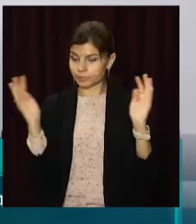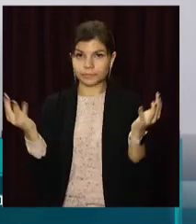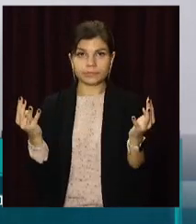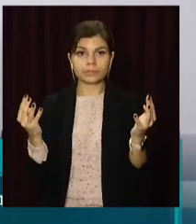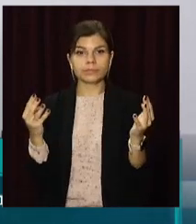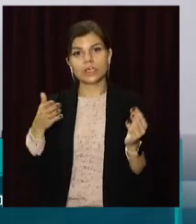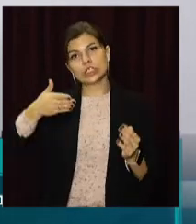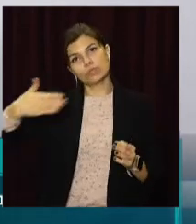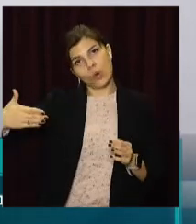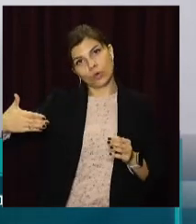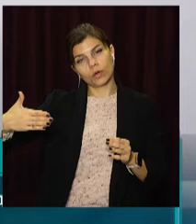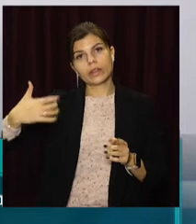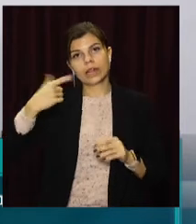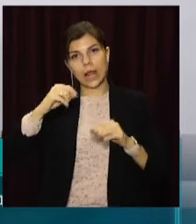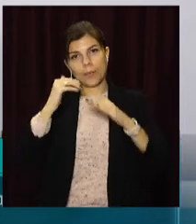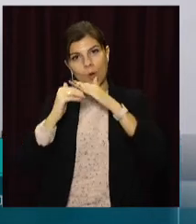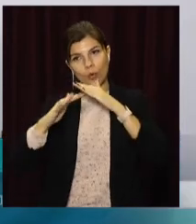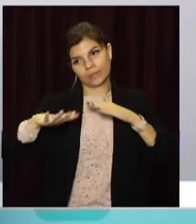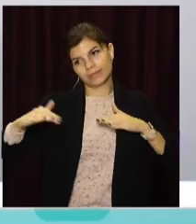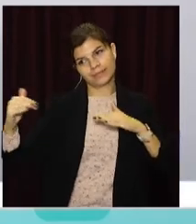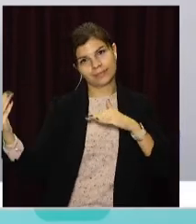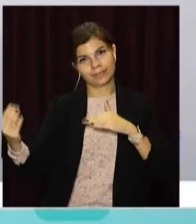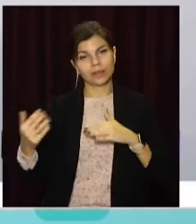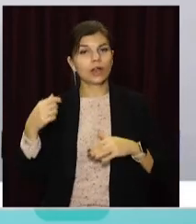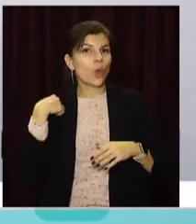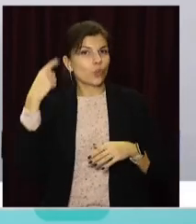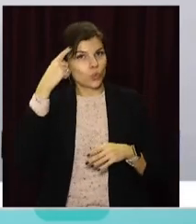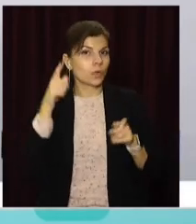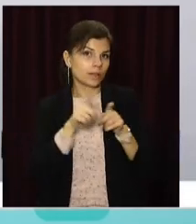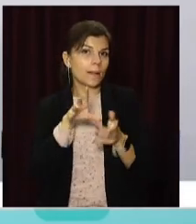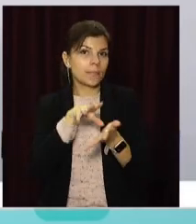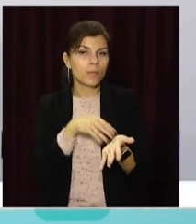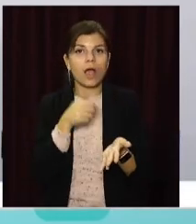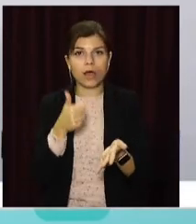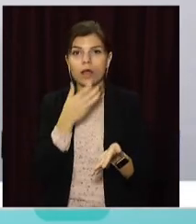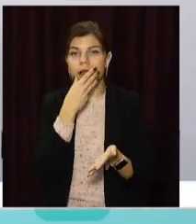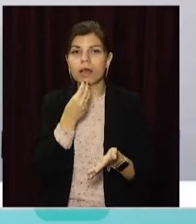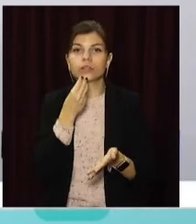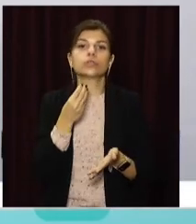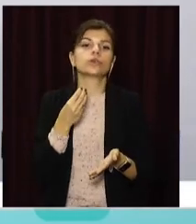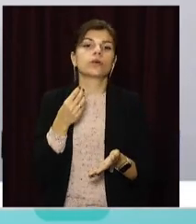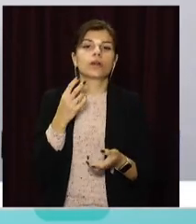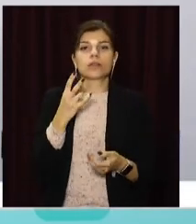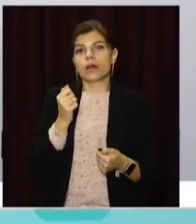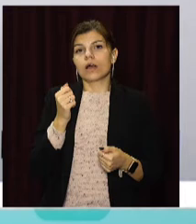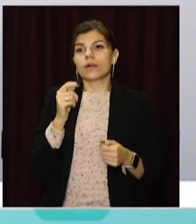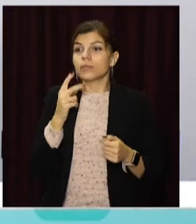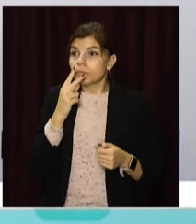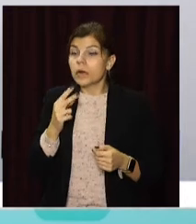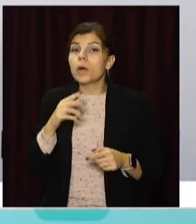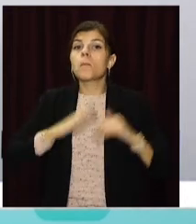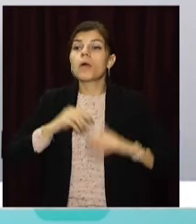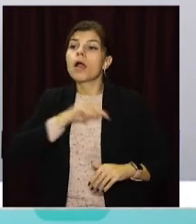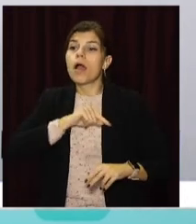з боку поля. І я вважаю, що це буде дуже гарним прикладом для наступних реконструкцій парку. В